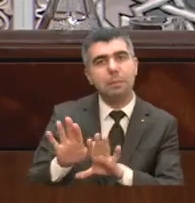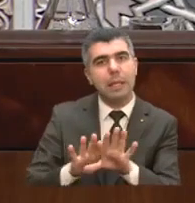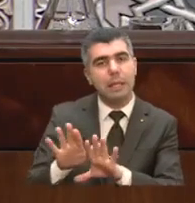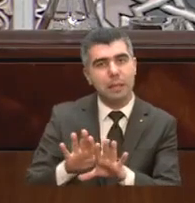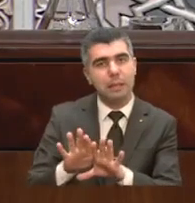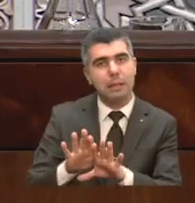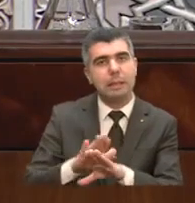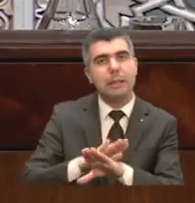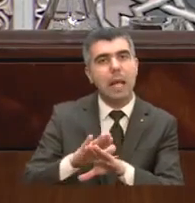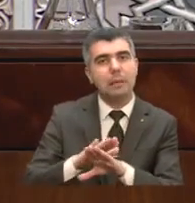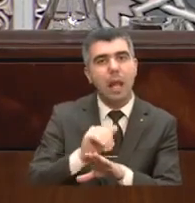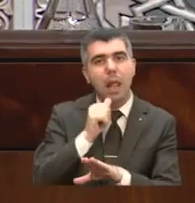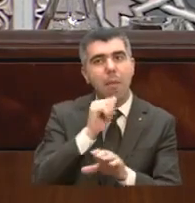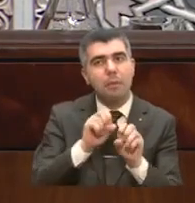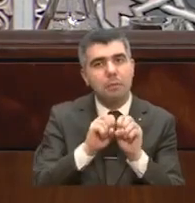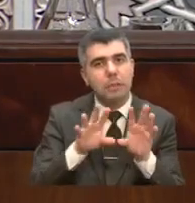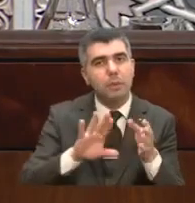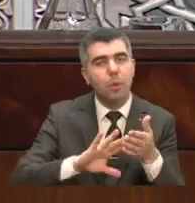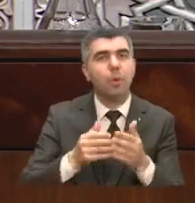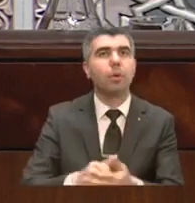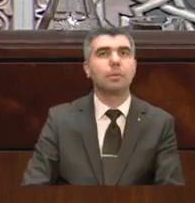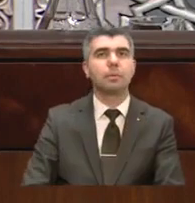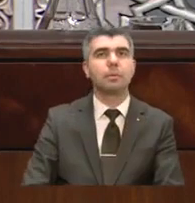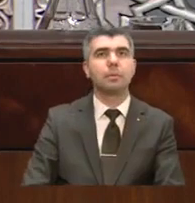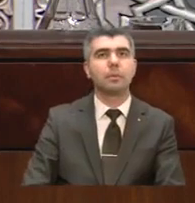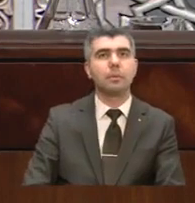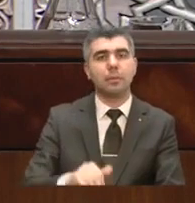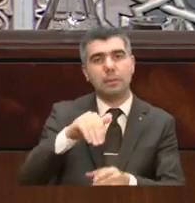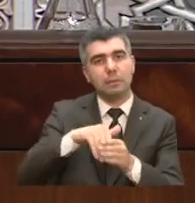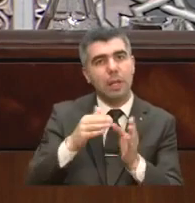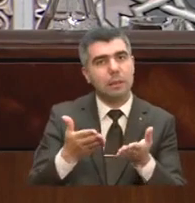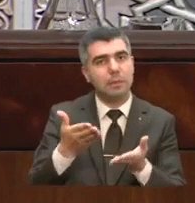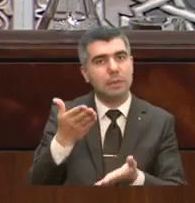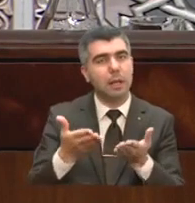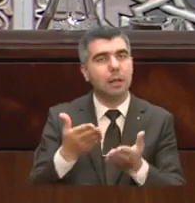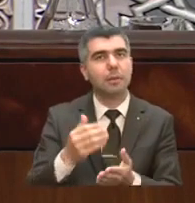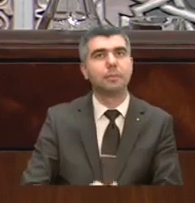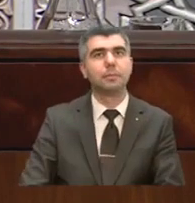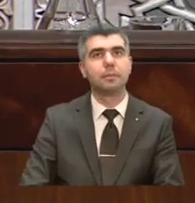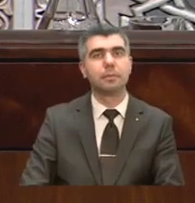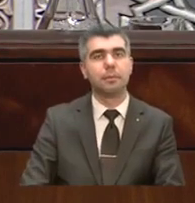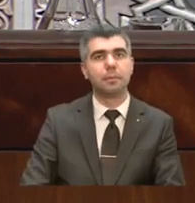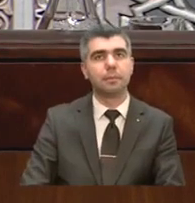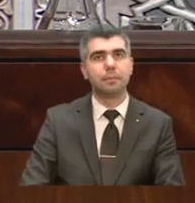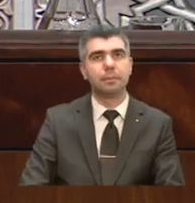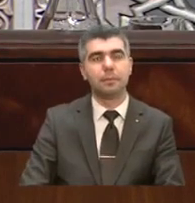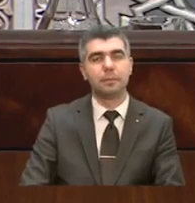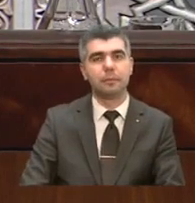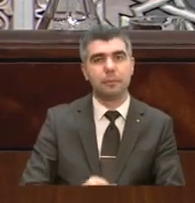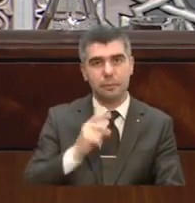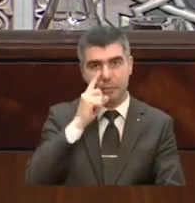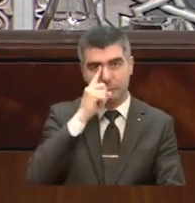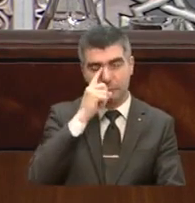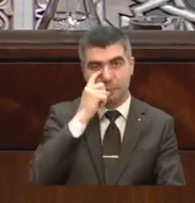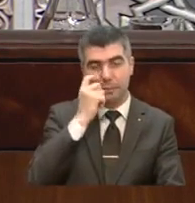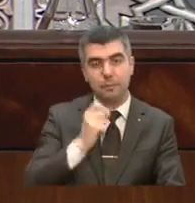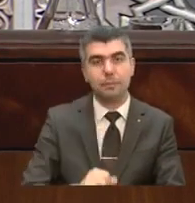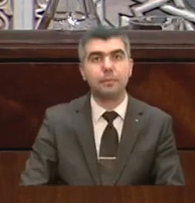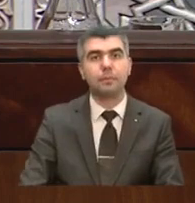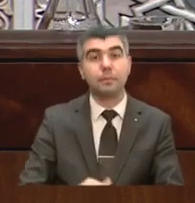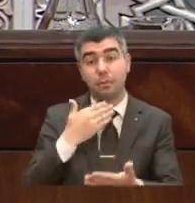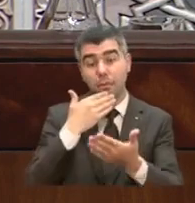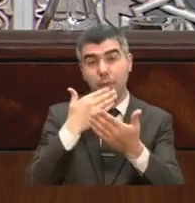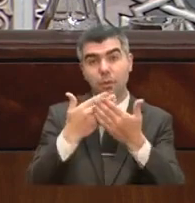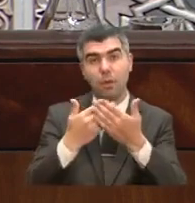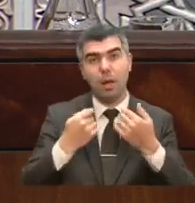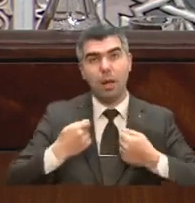لسيدات والسادة النواب المحترمين من الفريق الاستقلالي للوحدة والتعادلية. تفضل سيد النائب. شكرا سيد الرئيس